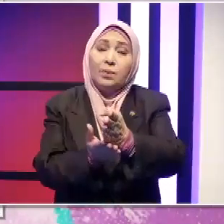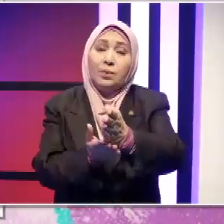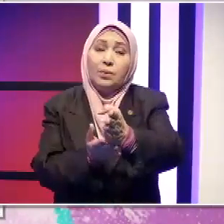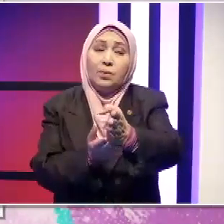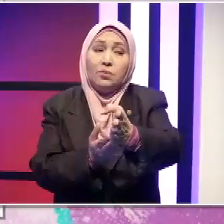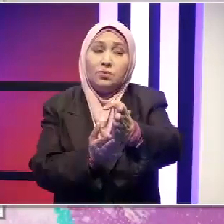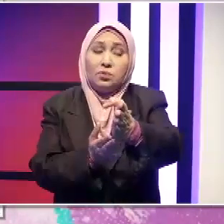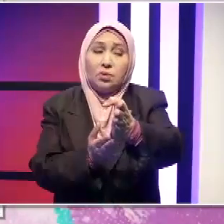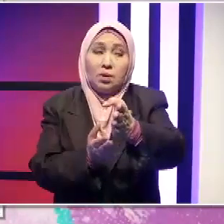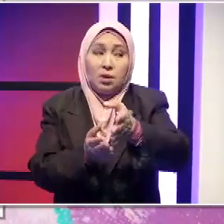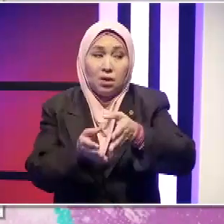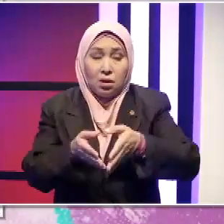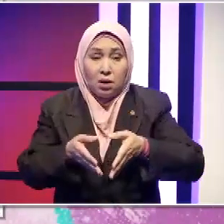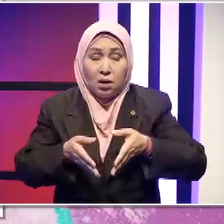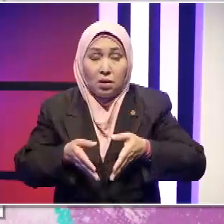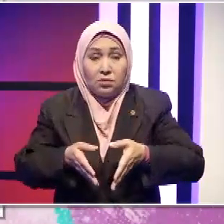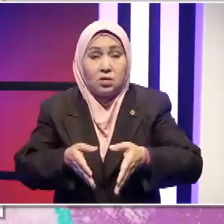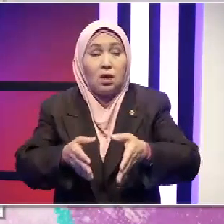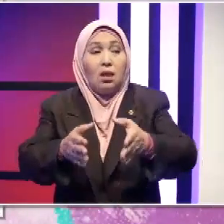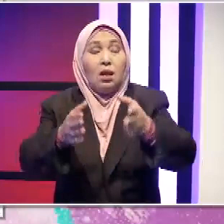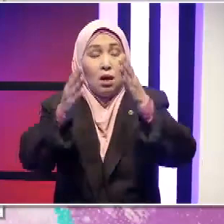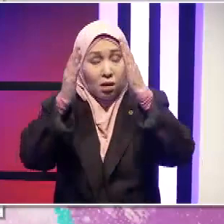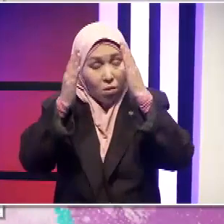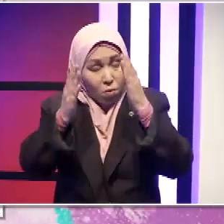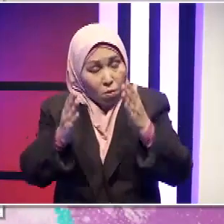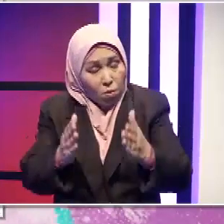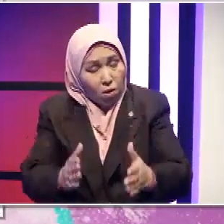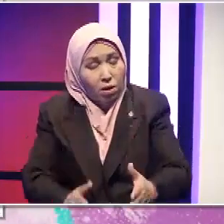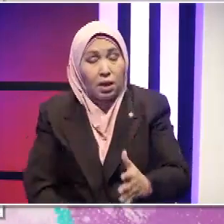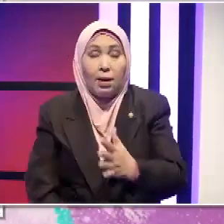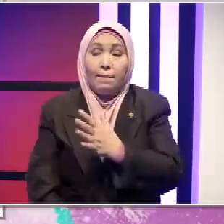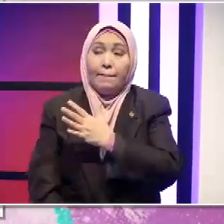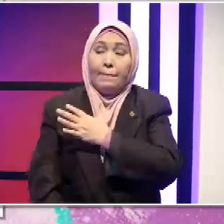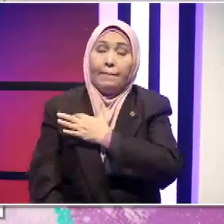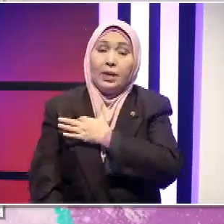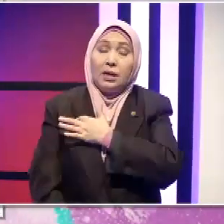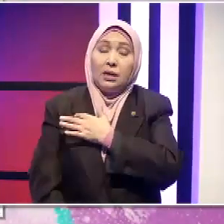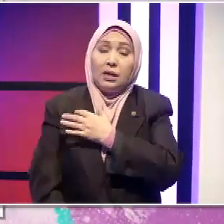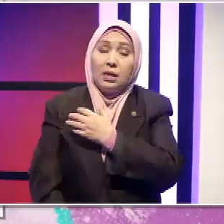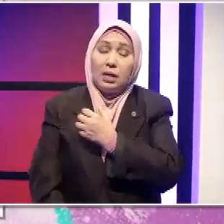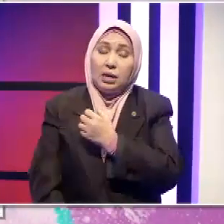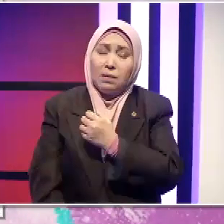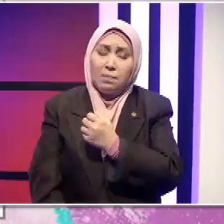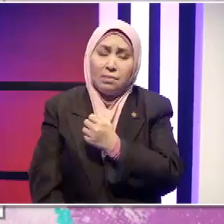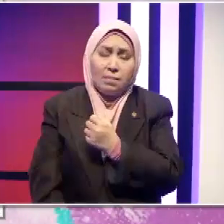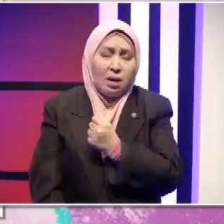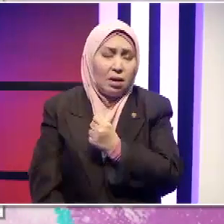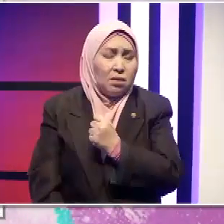mustaqim on yo yo yo ngopo Levina analta